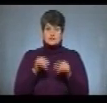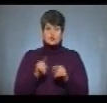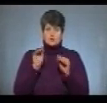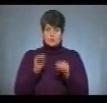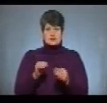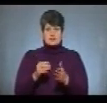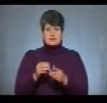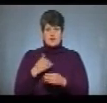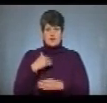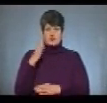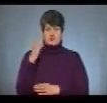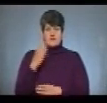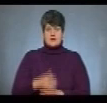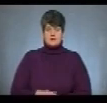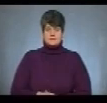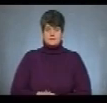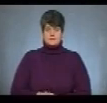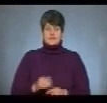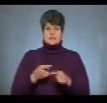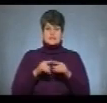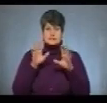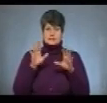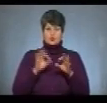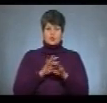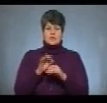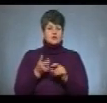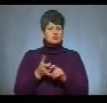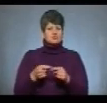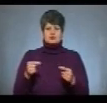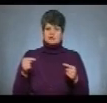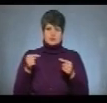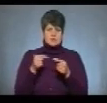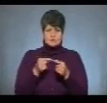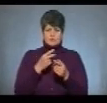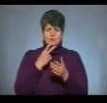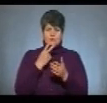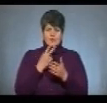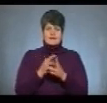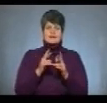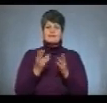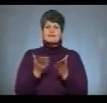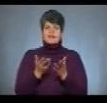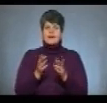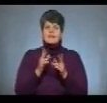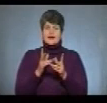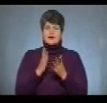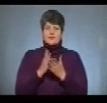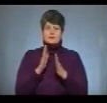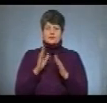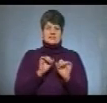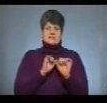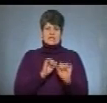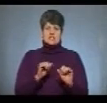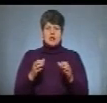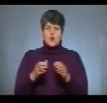поставив на голосування. Цей законопроект дуже чітко регламентує те, яким чином має бути захищена громада.